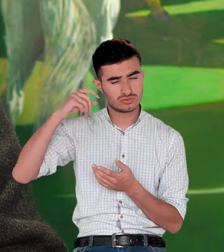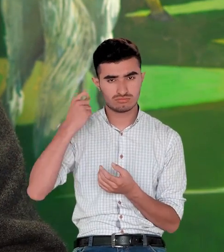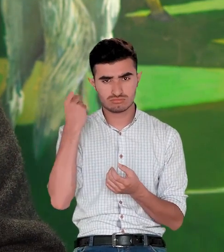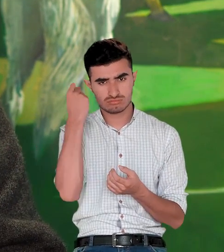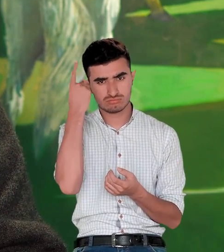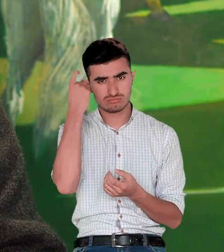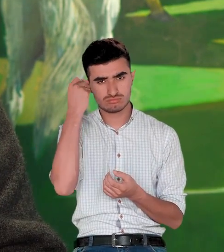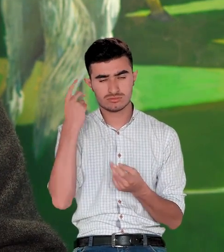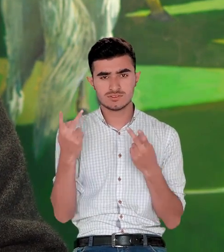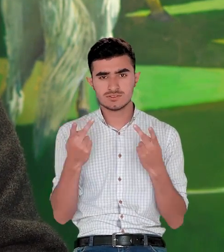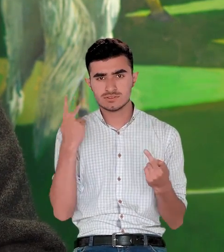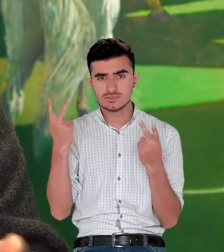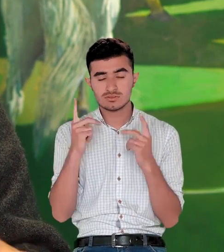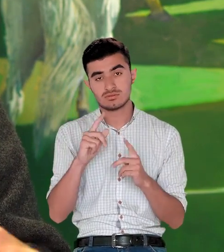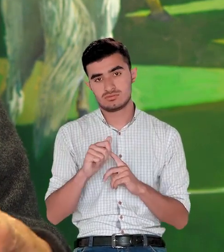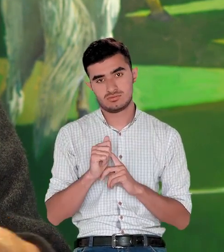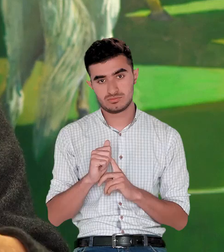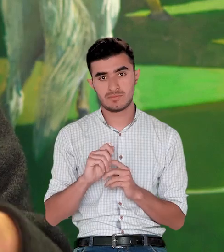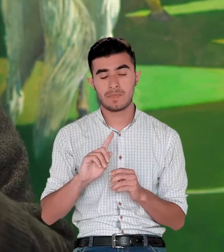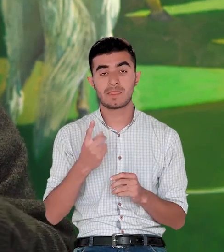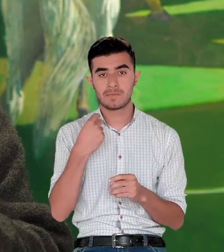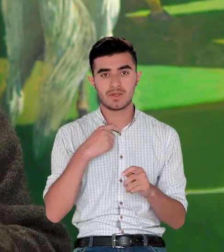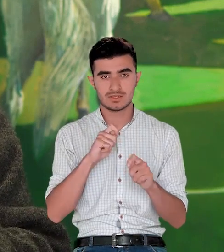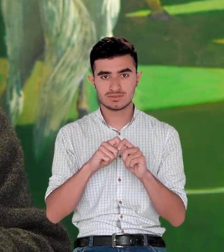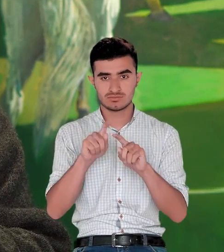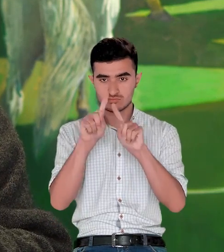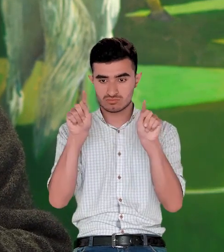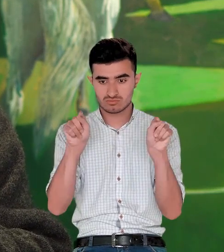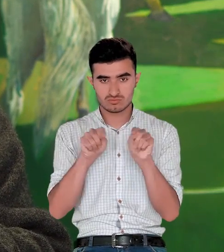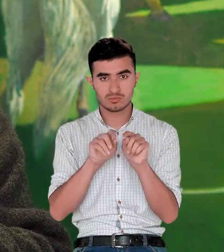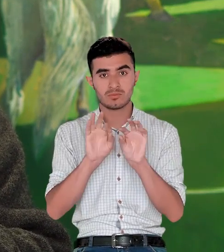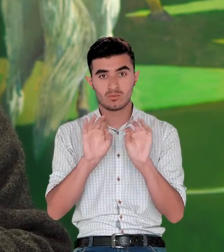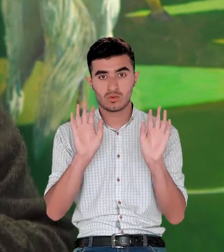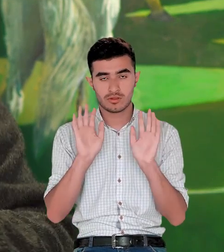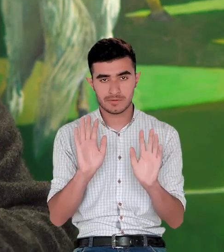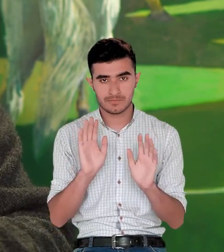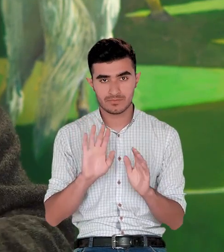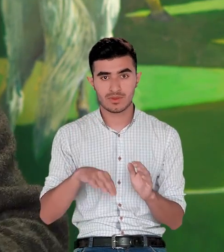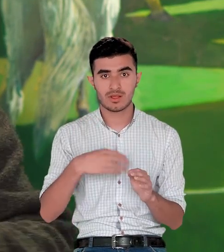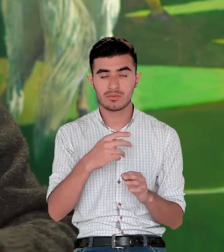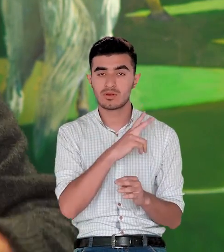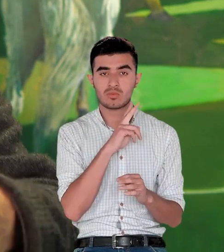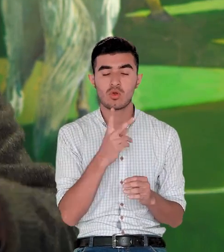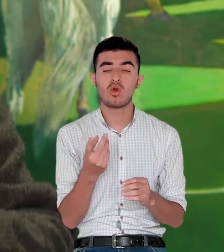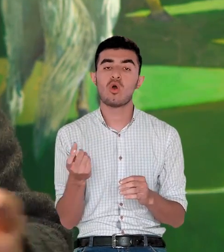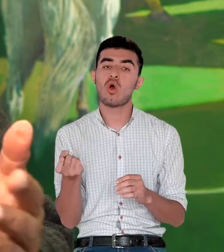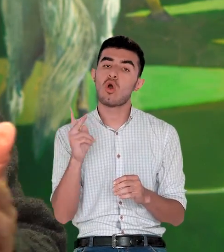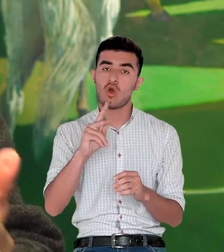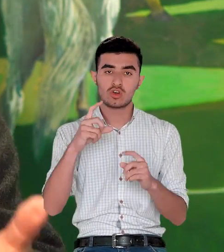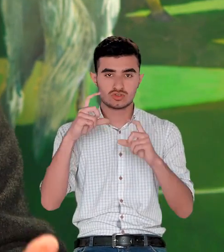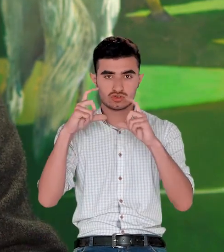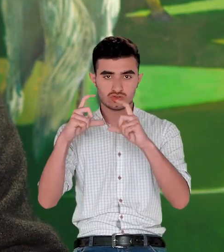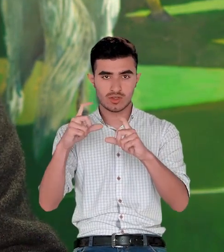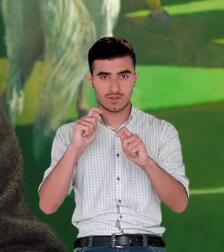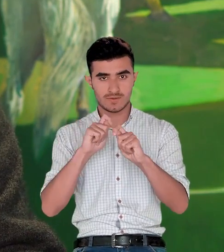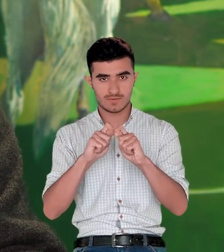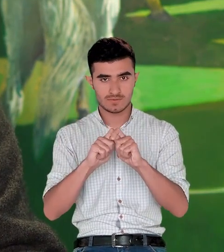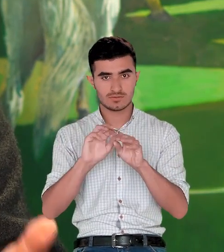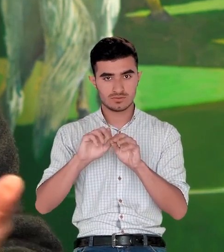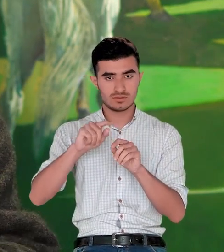کے جب اسکوائر بن گیا تو انہوں نے کہا اچھا اب اس کے ساتھ ایک اور اسکوائر رکھو اور اس کو جوڑ دو تو یہ کیوب بن